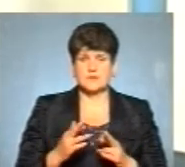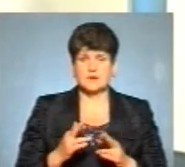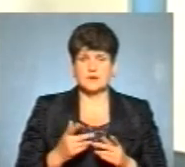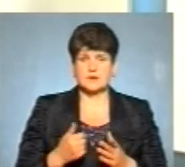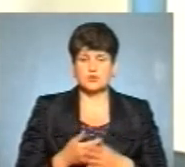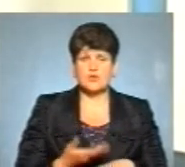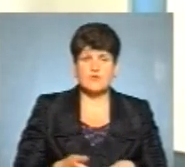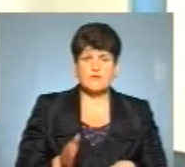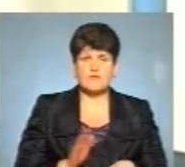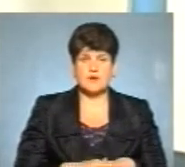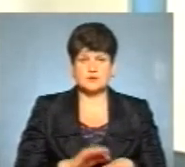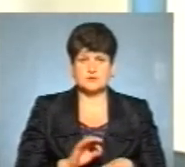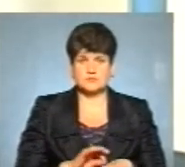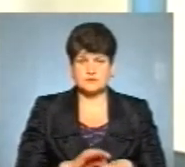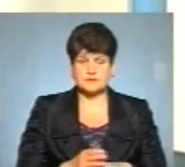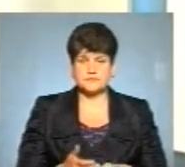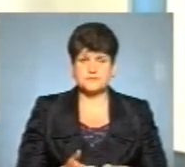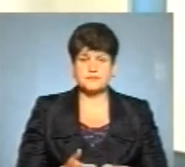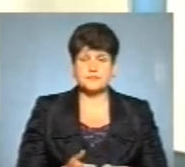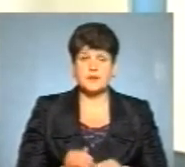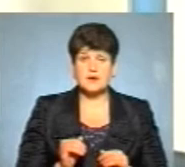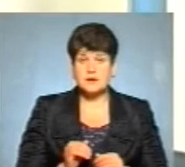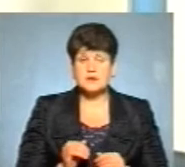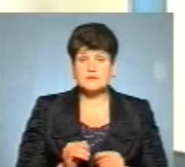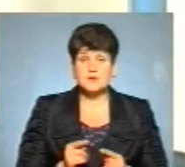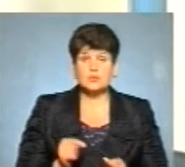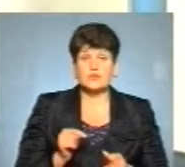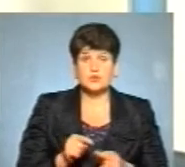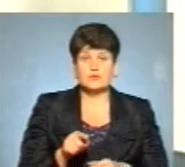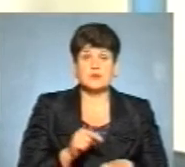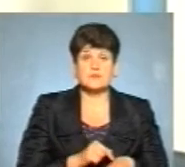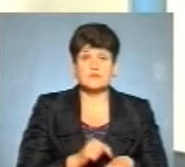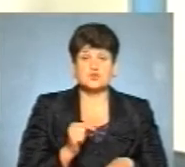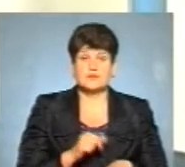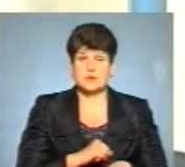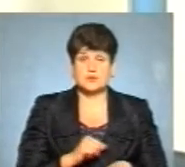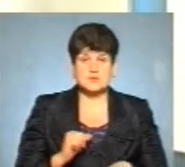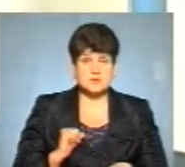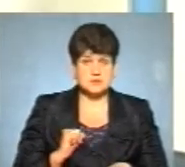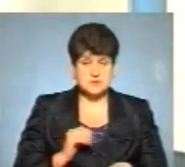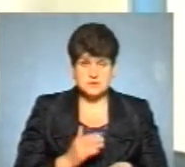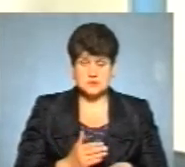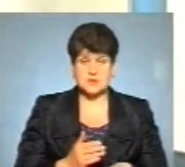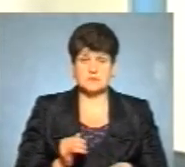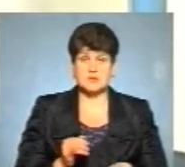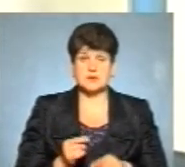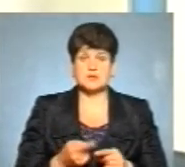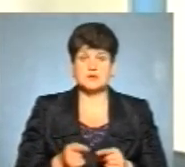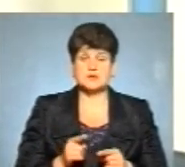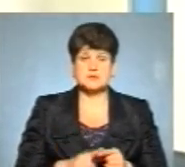до важко інфікованих. Стигматизація їх. Так, от. І відповідно вони відчувають самі, і це, і